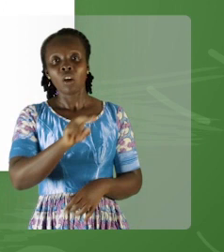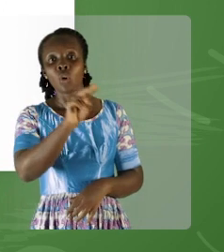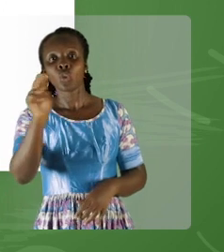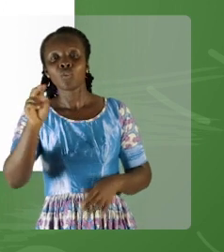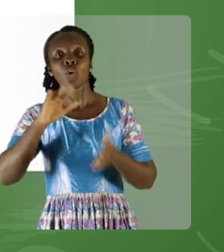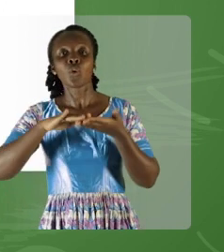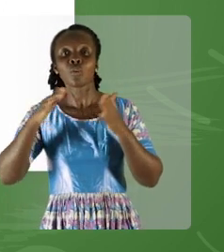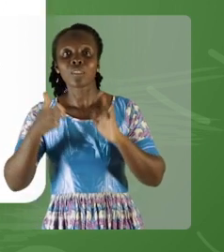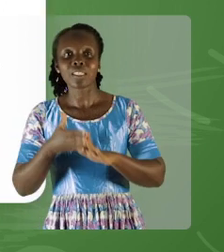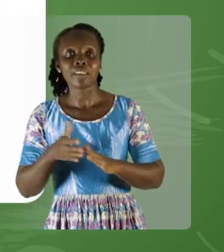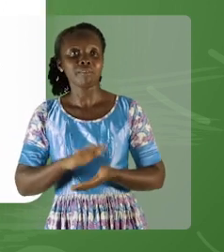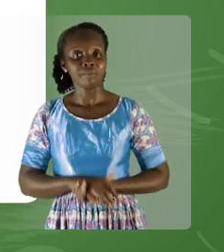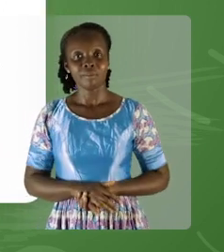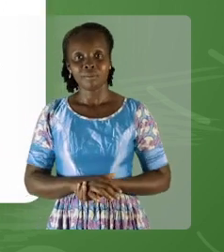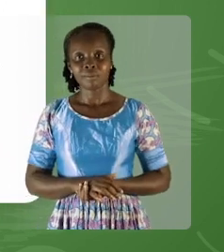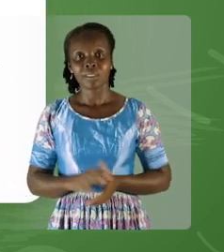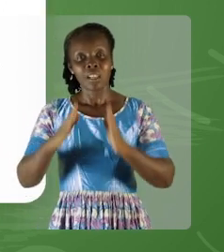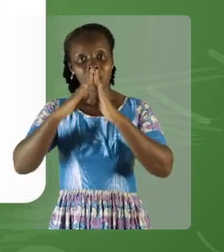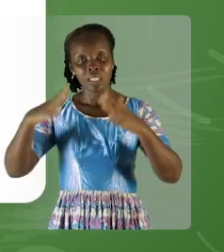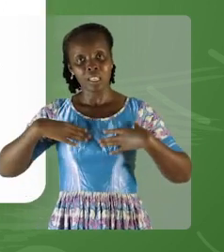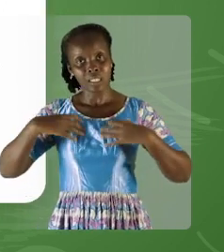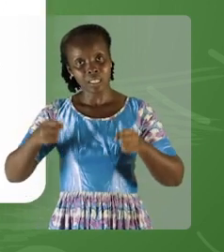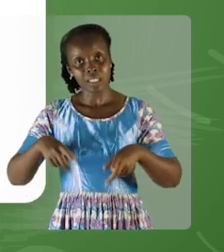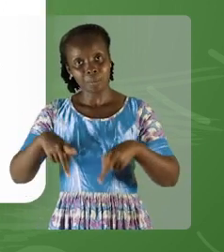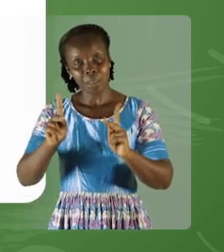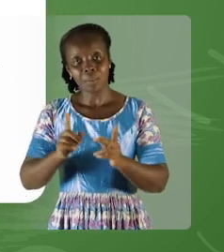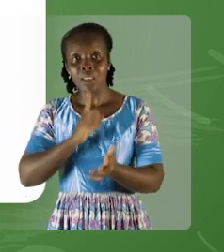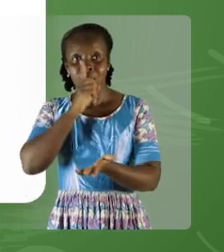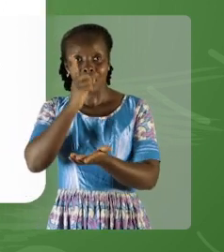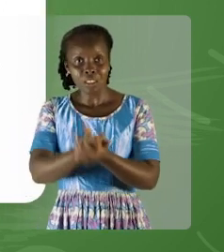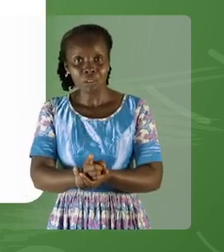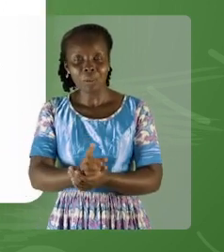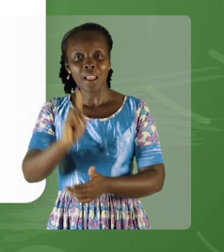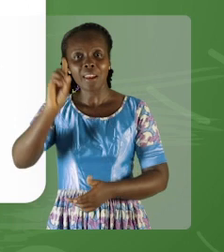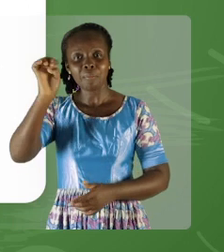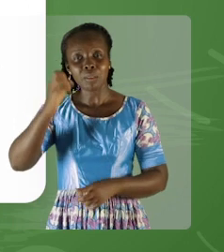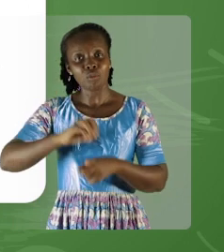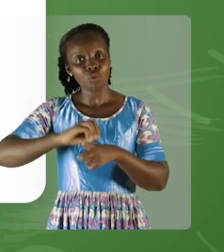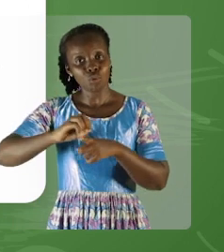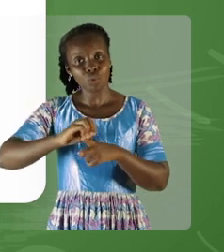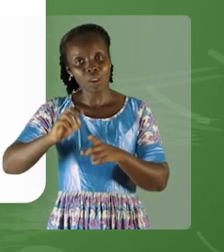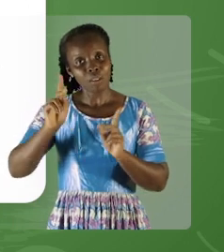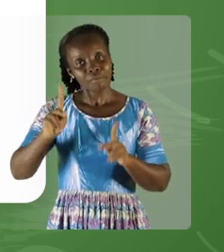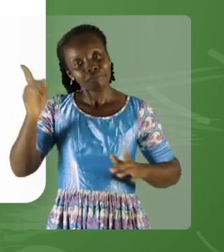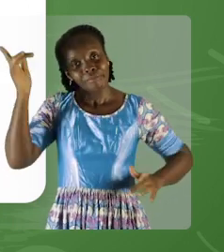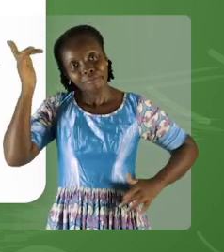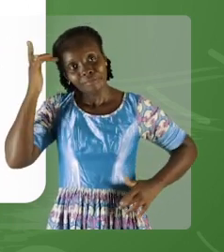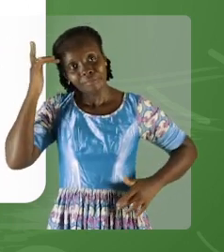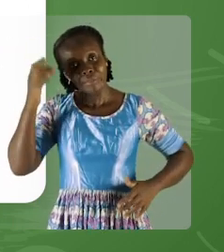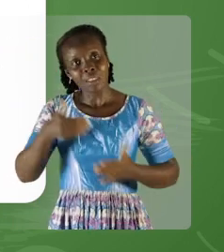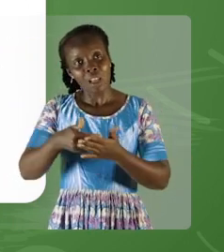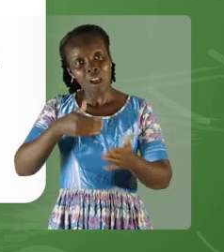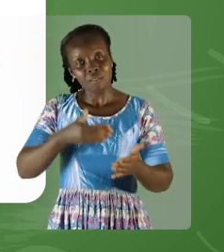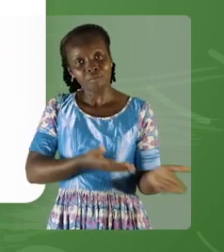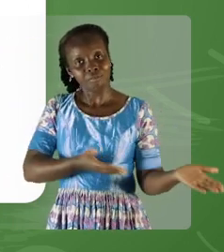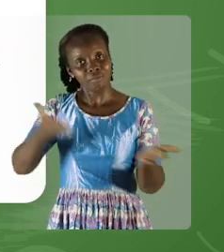Sur le plan communautaire, le centre de santé permet d'assurer les premiers soins aux malades avant